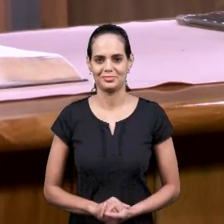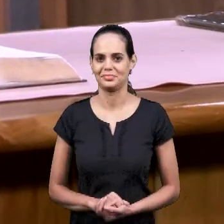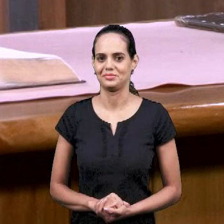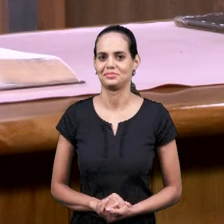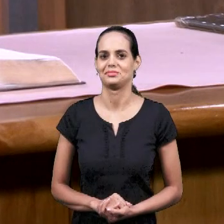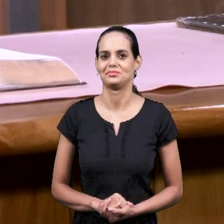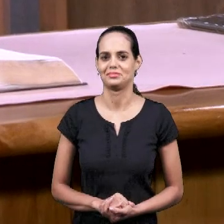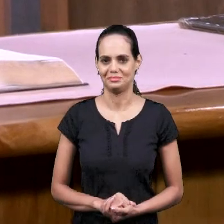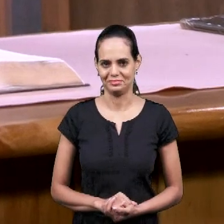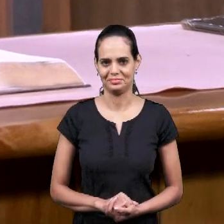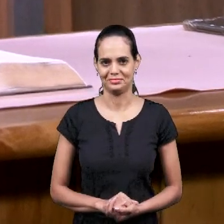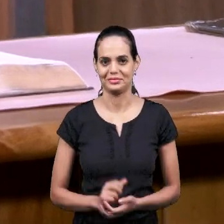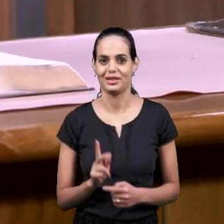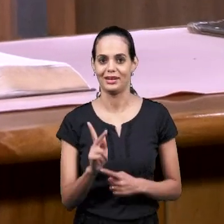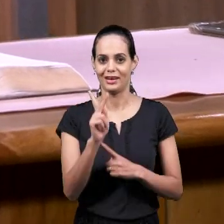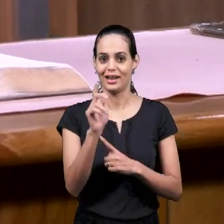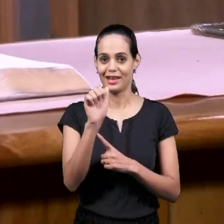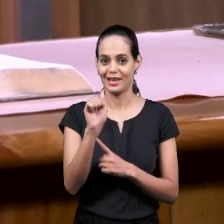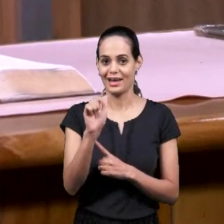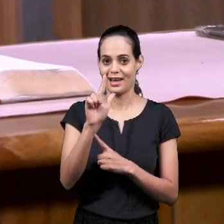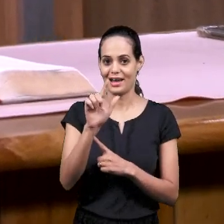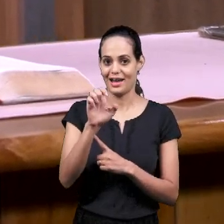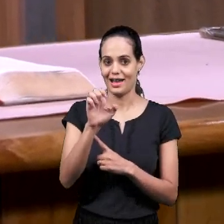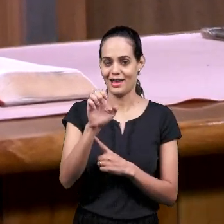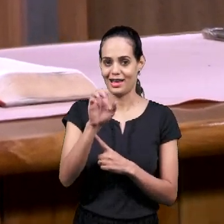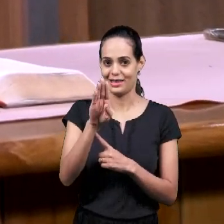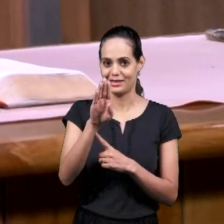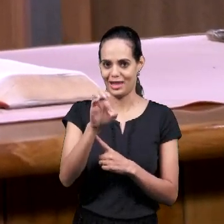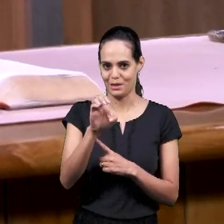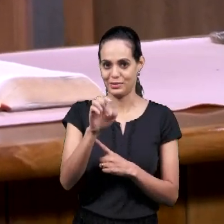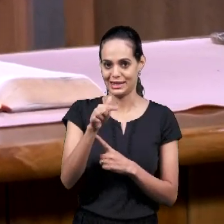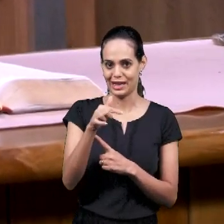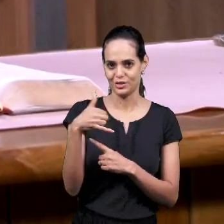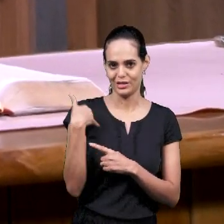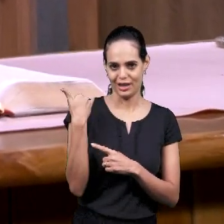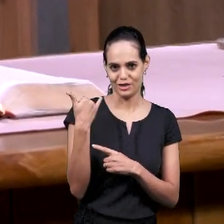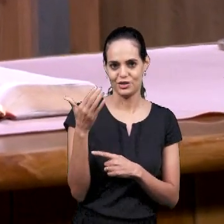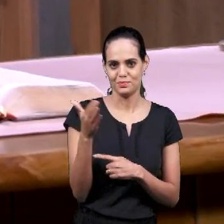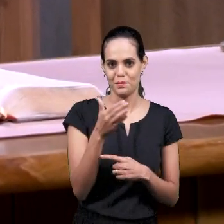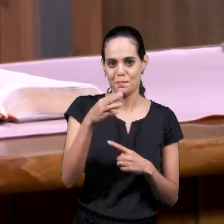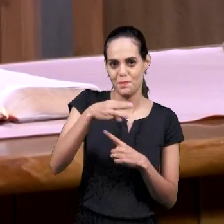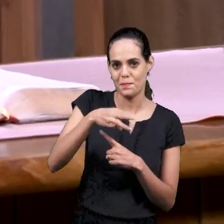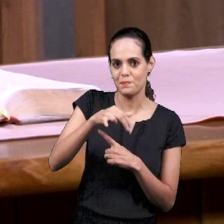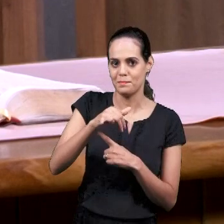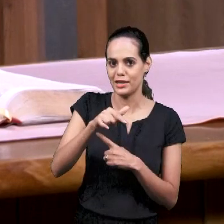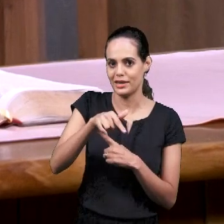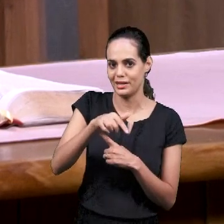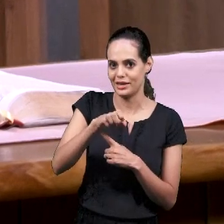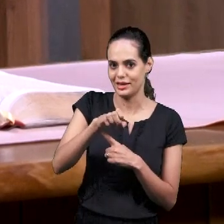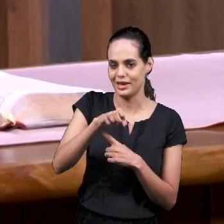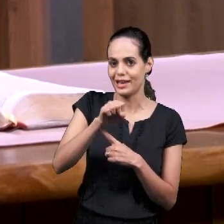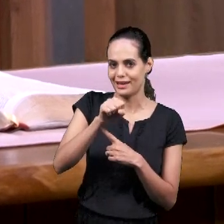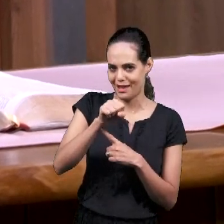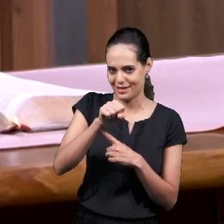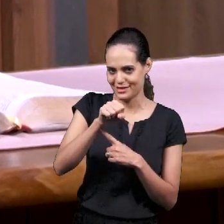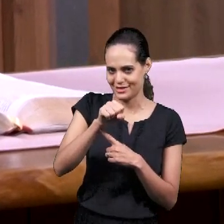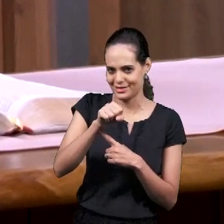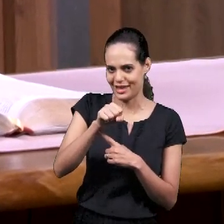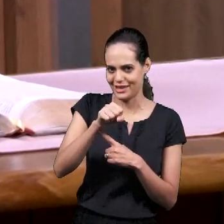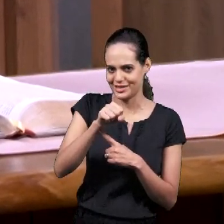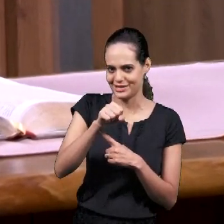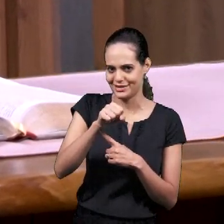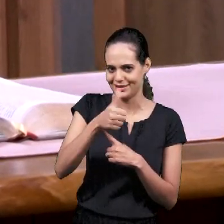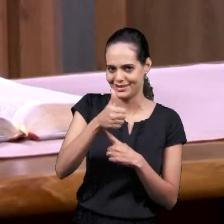de Marlborough, le frère Caleb de 7 ans et Michael de 10 ans. Ils vont donner